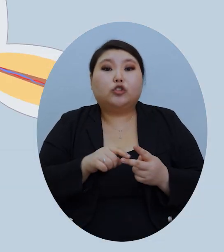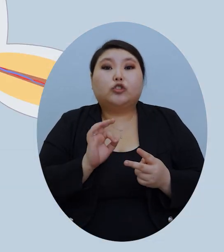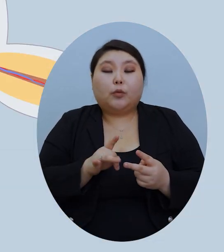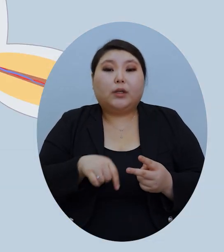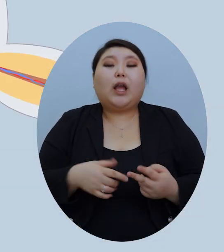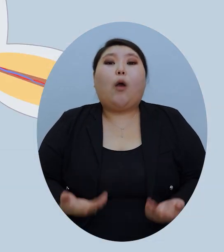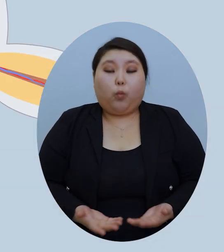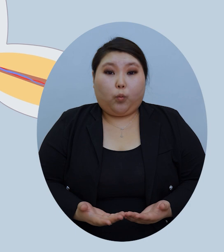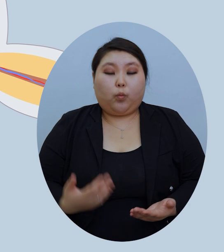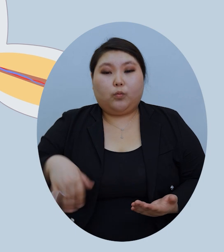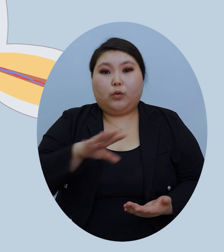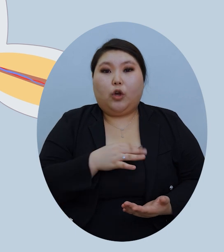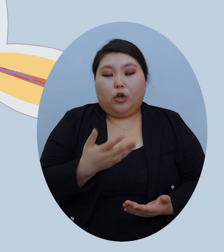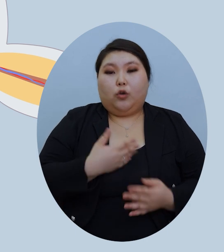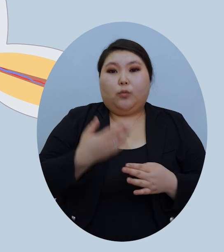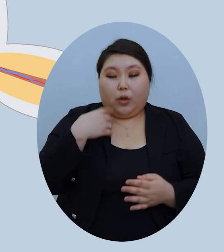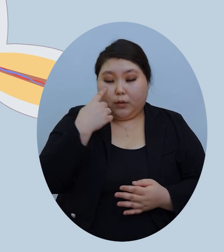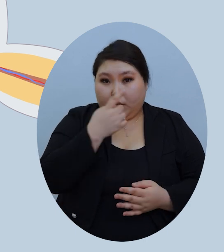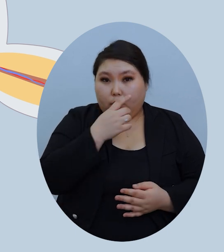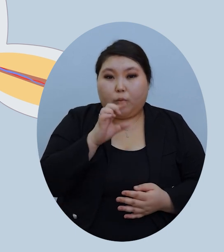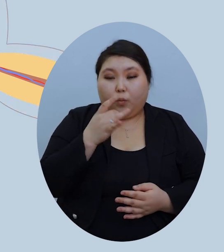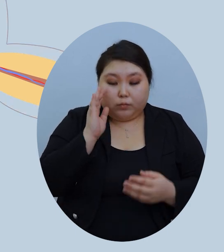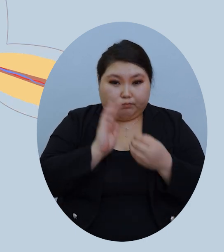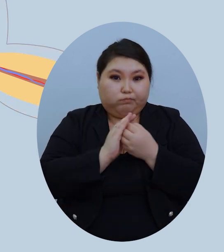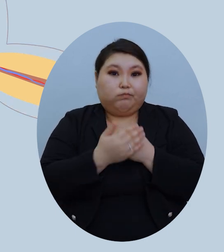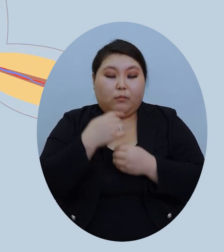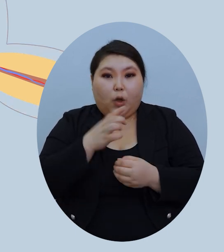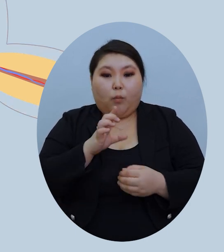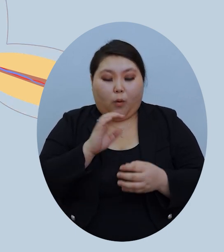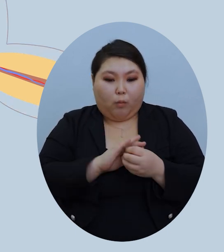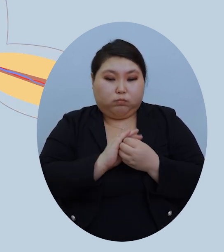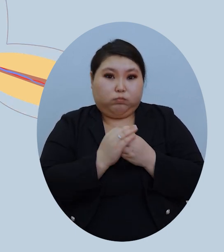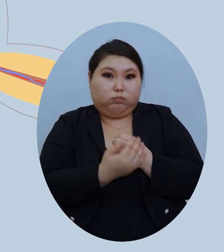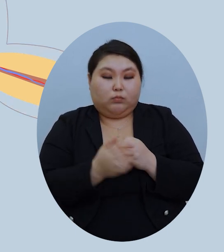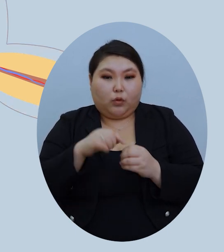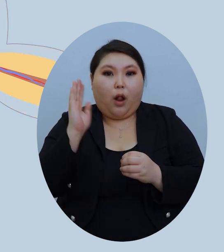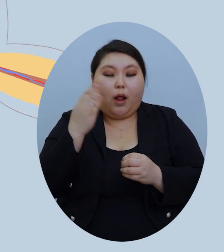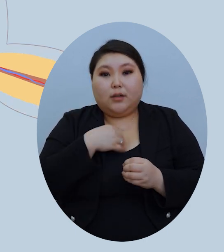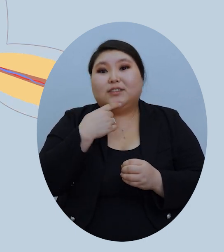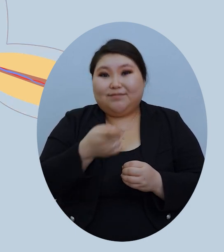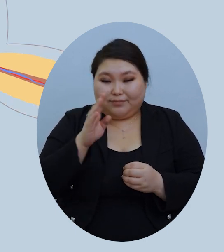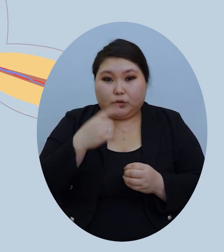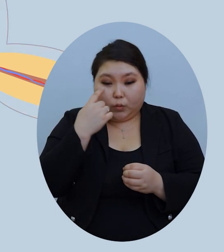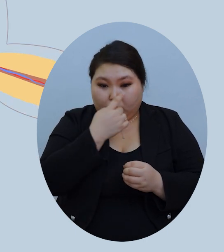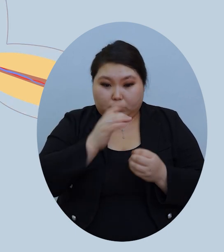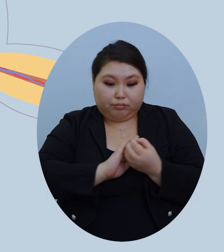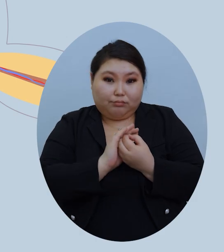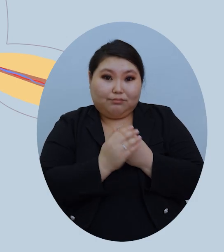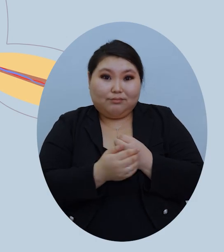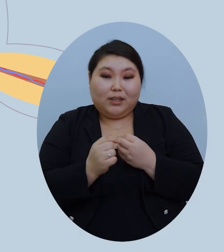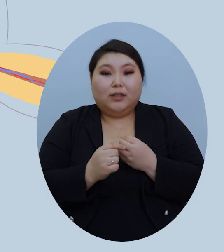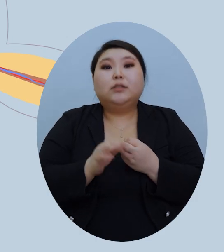бид нүдний эвэрлэг бүрхүүлийн тухай ярихдаа бөмбөлөг хэлбэртэй тунгалаг гэж ярьсан. Тэгвэл нүдний эвэрлэг бүрхүүлийн энэхүү бөмбөлөг хэлбэр нь